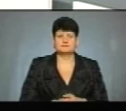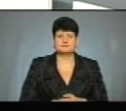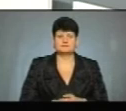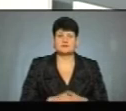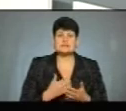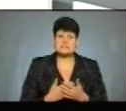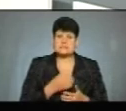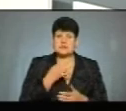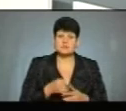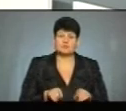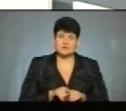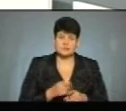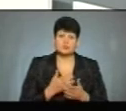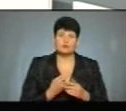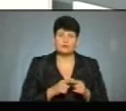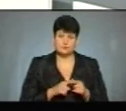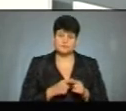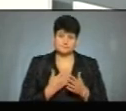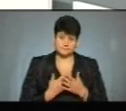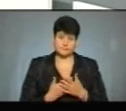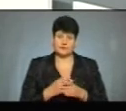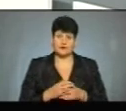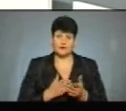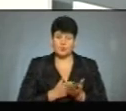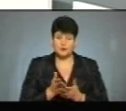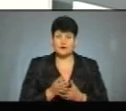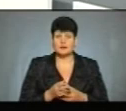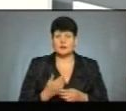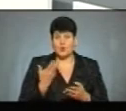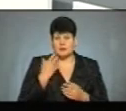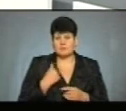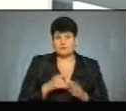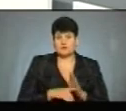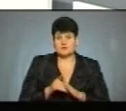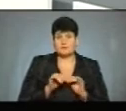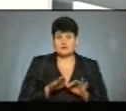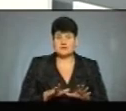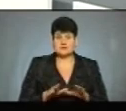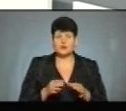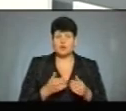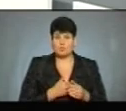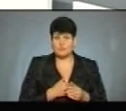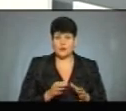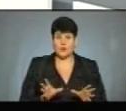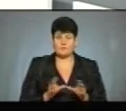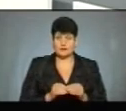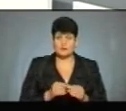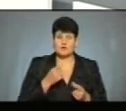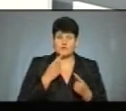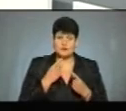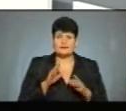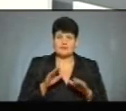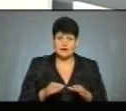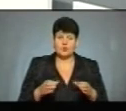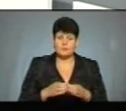Скажімо так, якщо йти по такій логіці, моя особиста думка, то ми, коли починали процес добровільного об'єднання, ми говорили, нехай громади самі